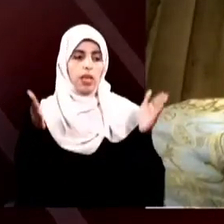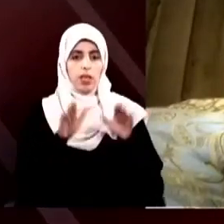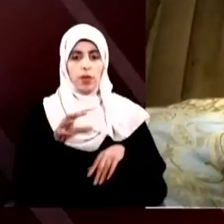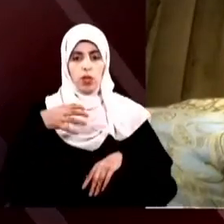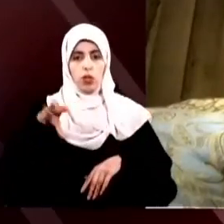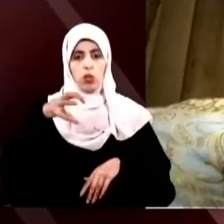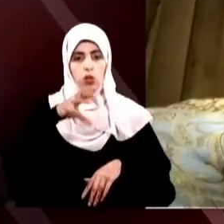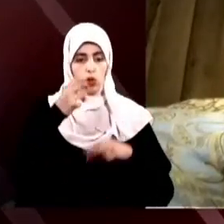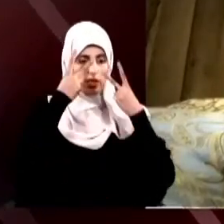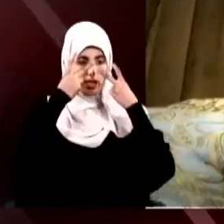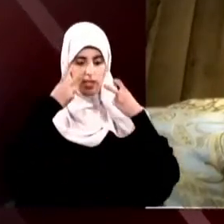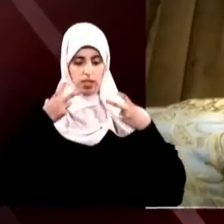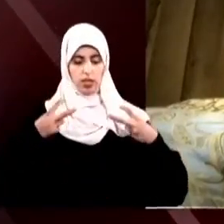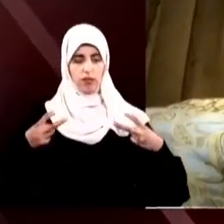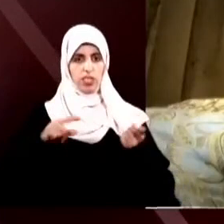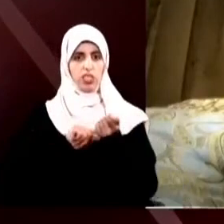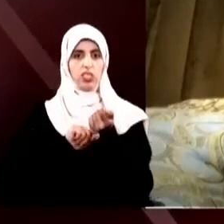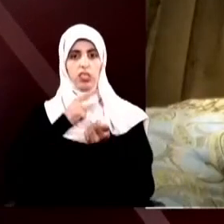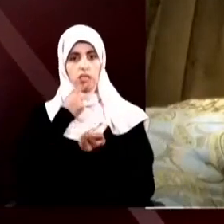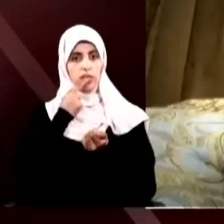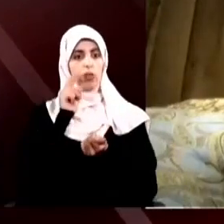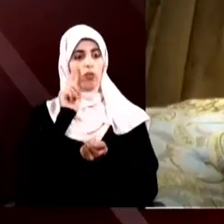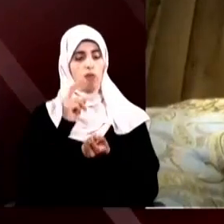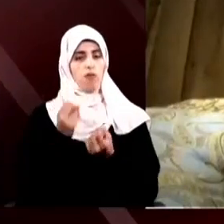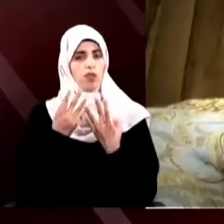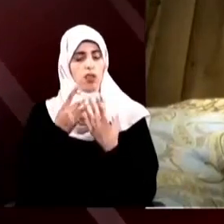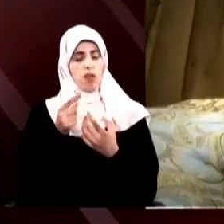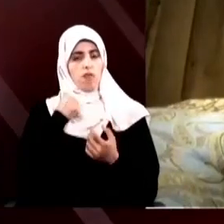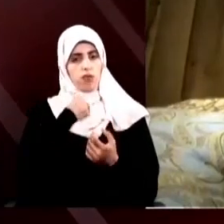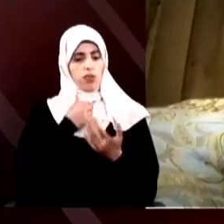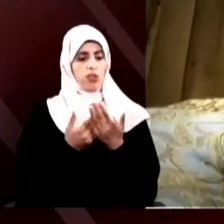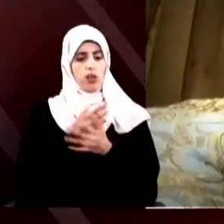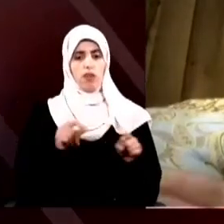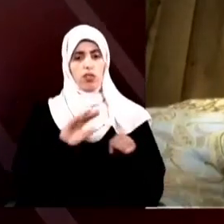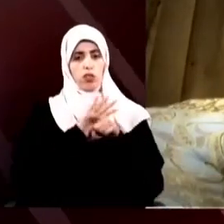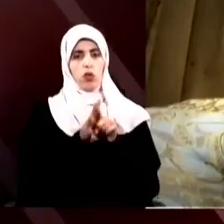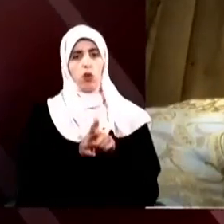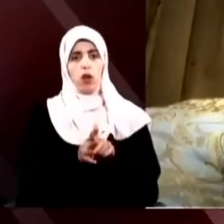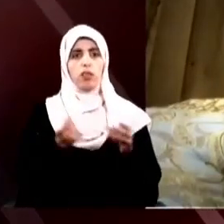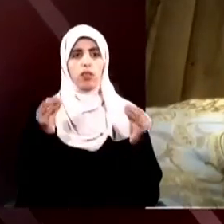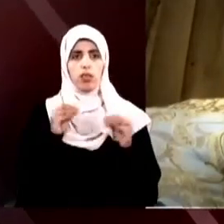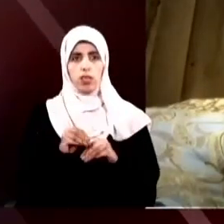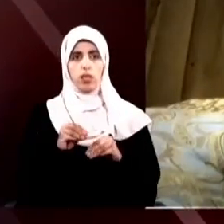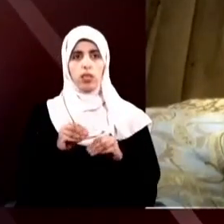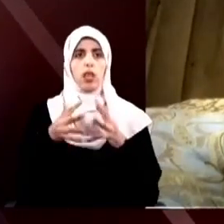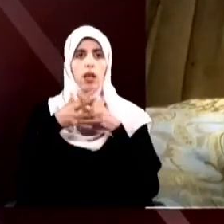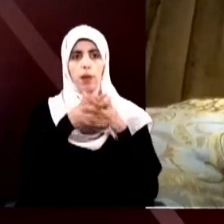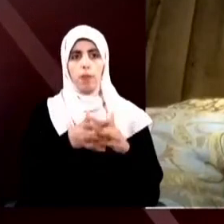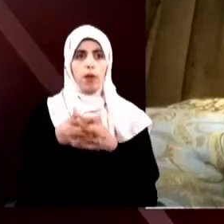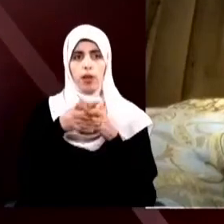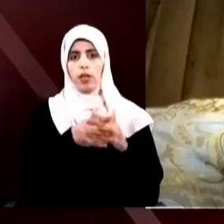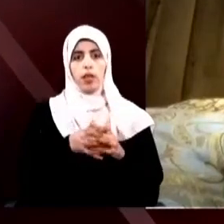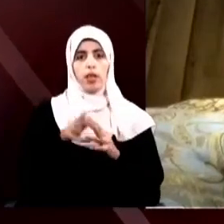الدول بعمل التحليل التسلسل الجيني أيضا اكتشفت أن هذه السلالة موجودة لديها مثل الولايات المتحدة الأمريكية،